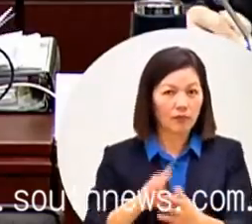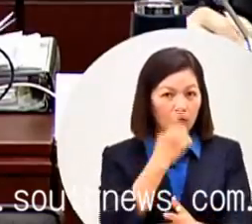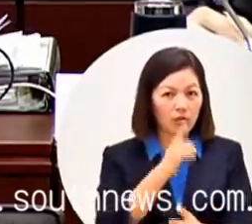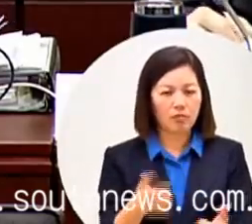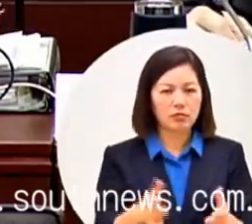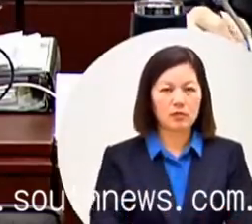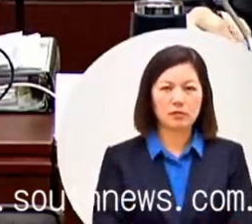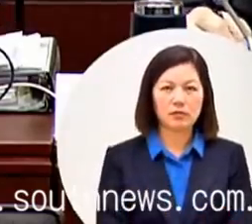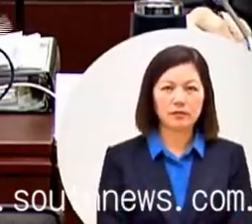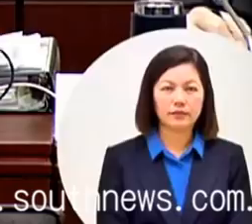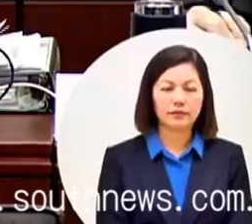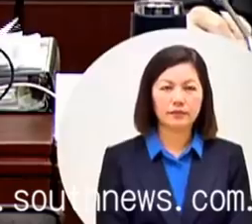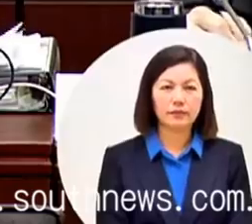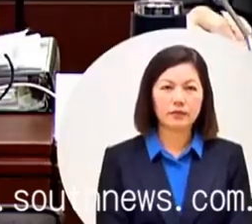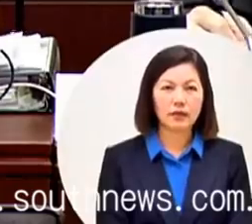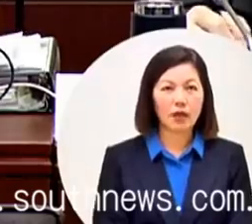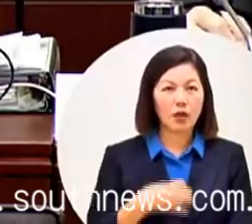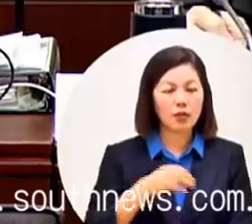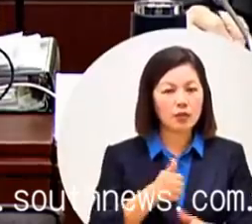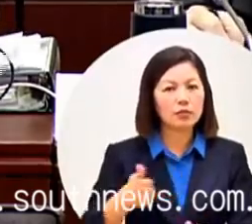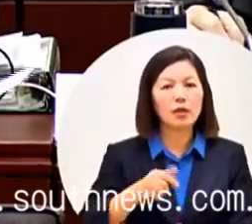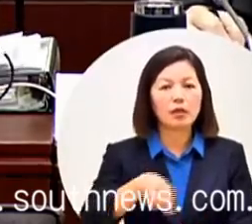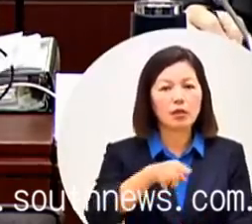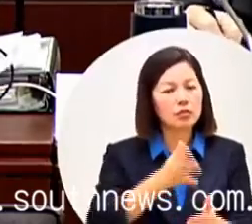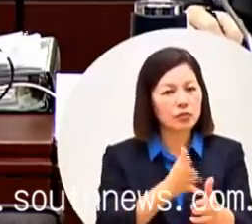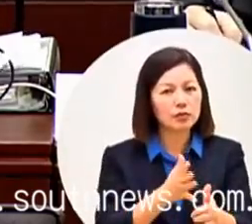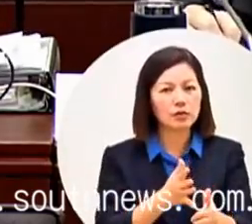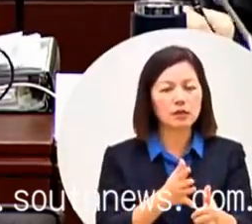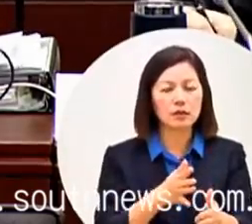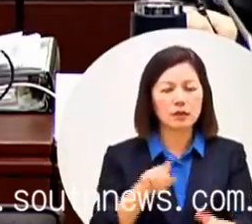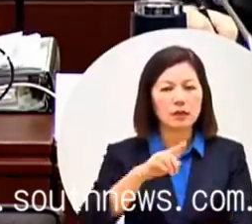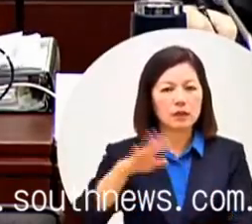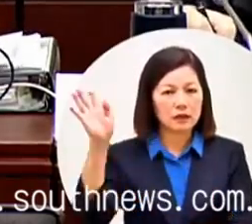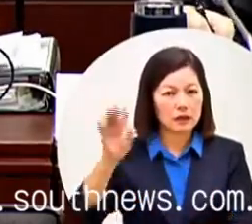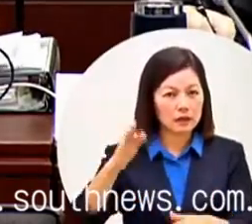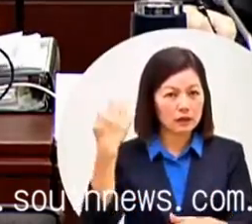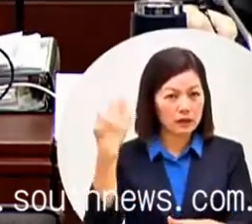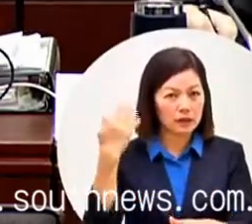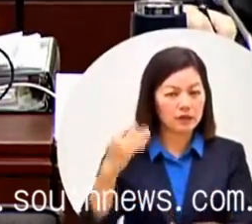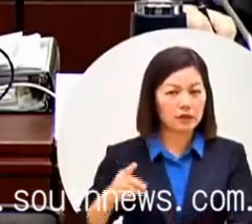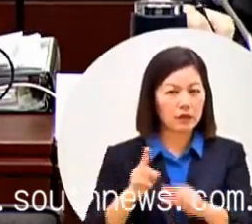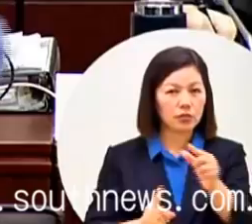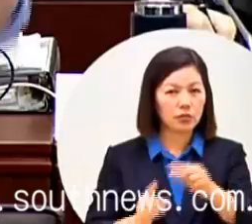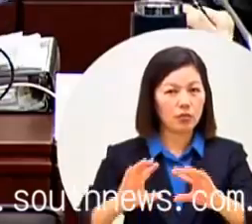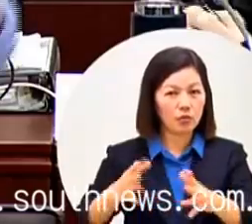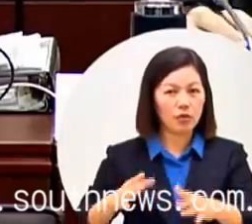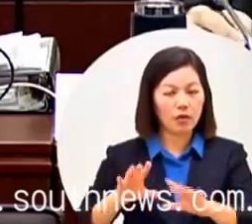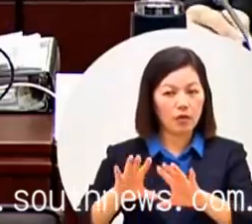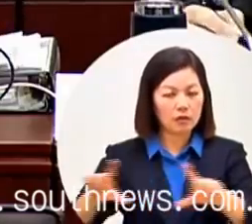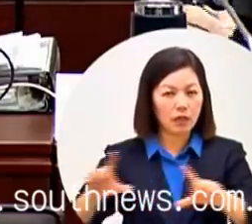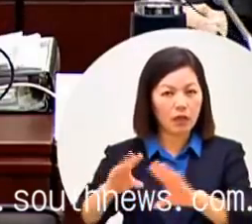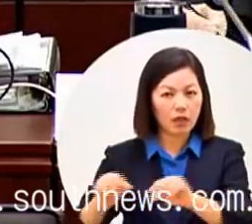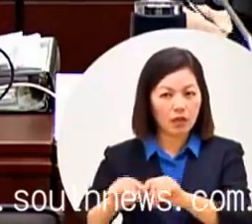那五位议员这里面，我不晓得各位去过中国大陆没有？五位议员里面如果没有资料没有错的话，五位议员